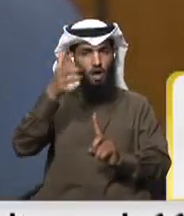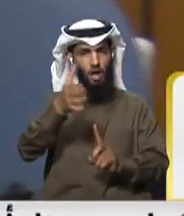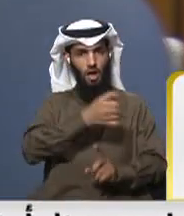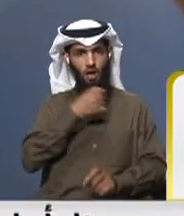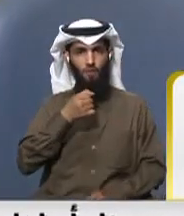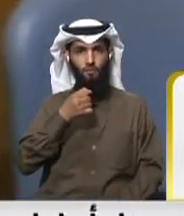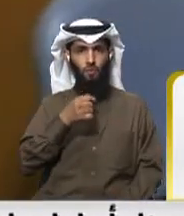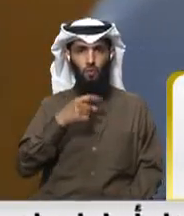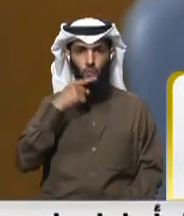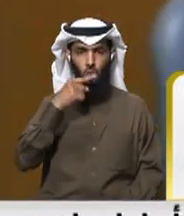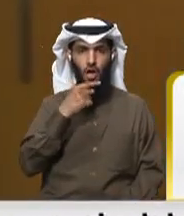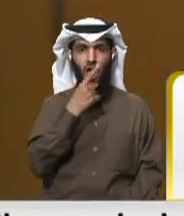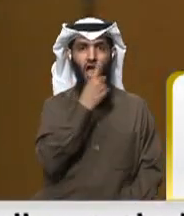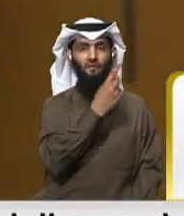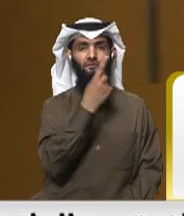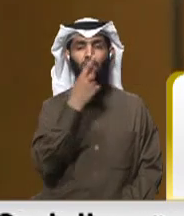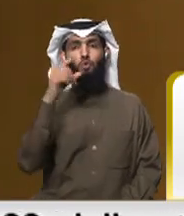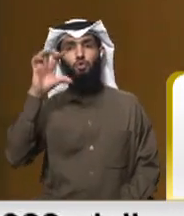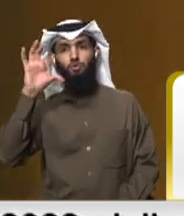المرأة في عام